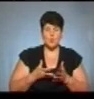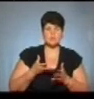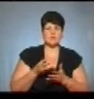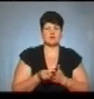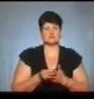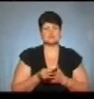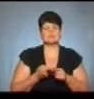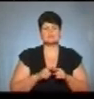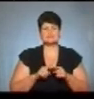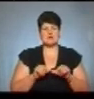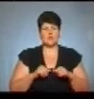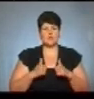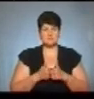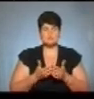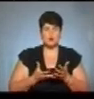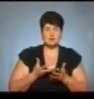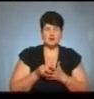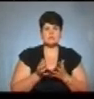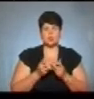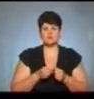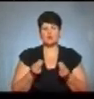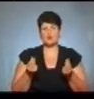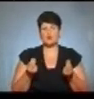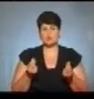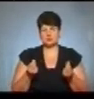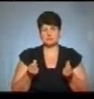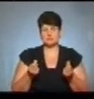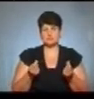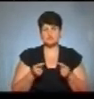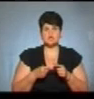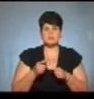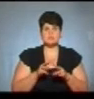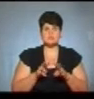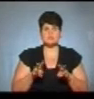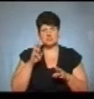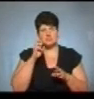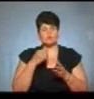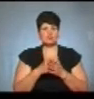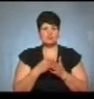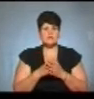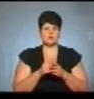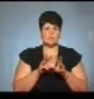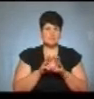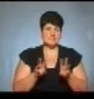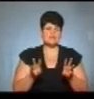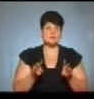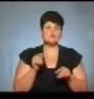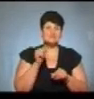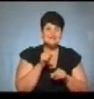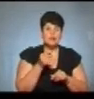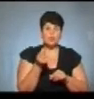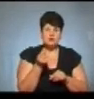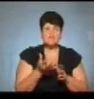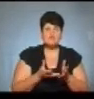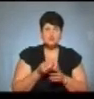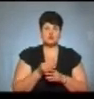оплачується ця комісія, оплачується за рахунок коштів через державного бюджету, тобто через міністерство, з тих коштів, які